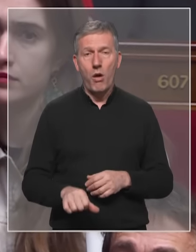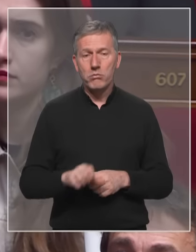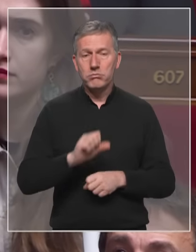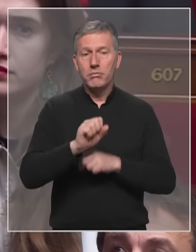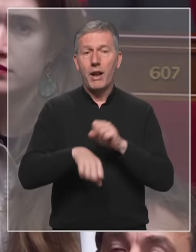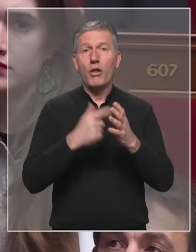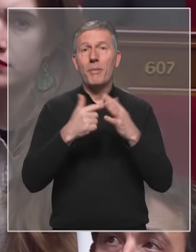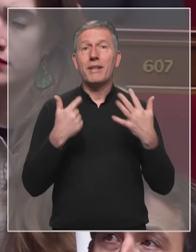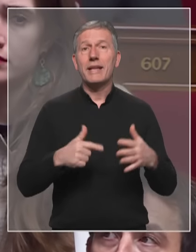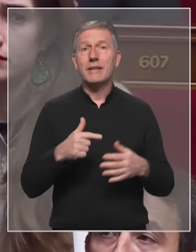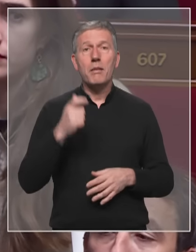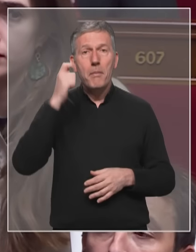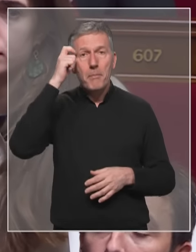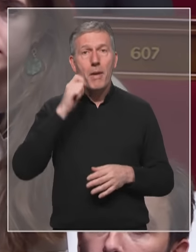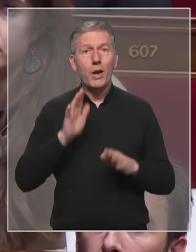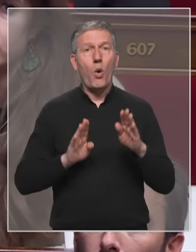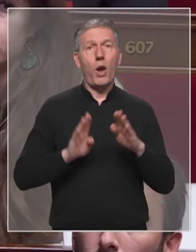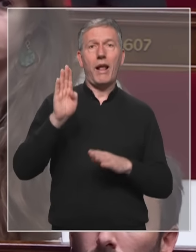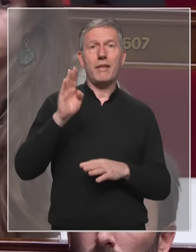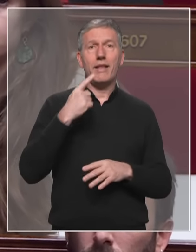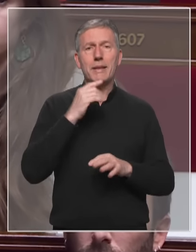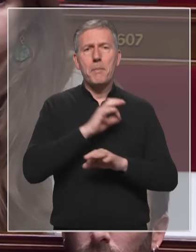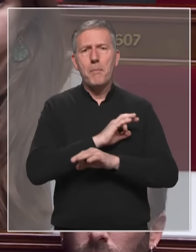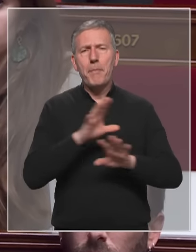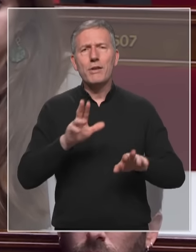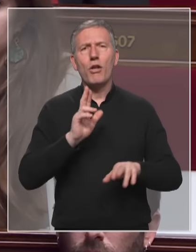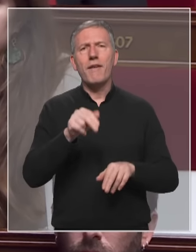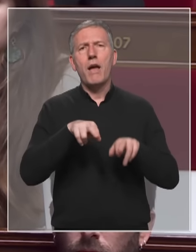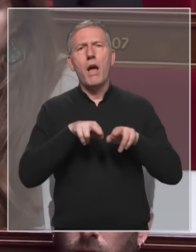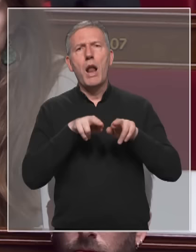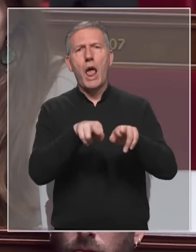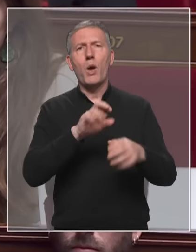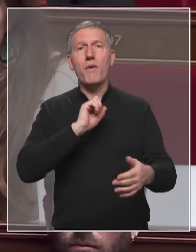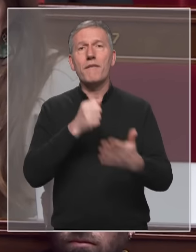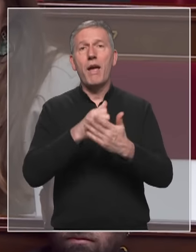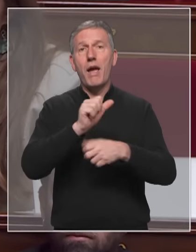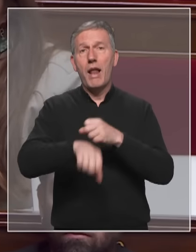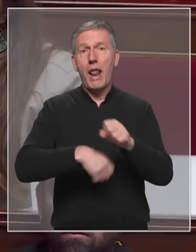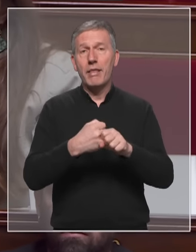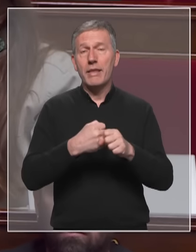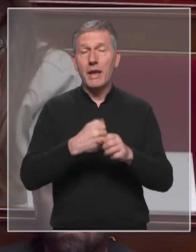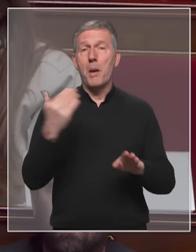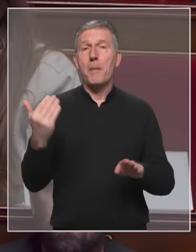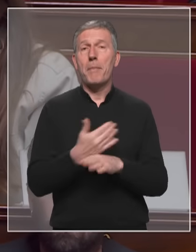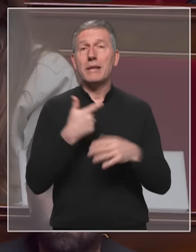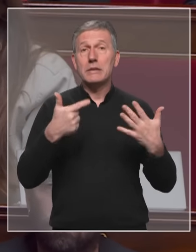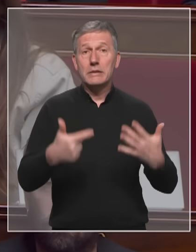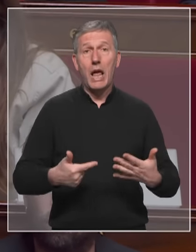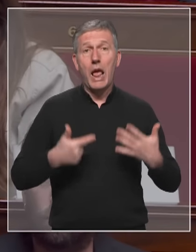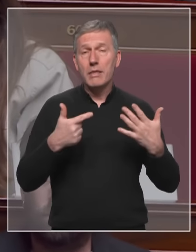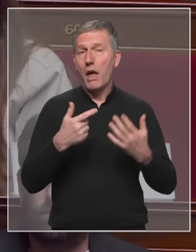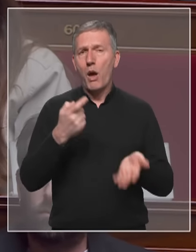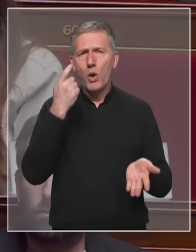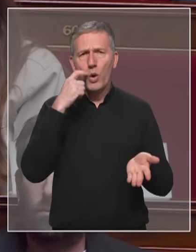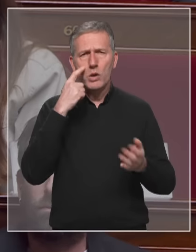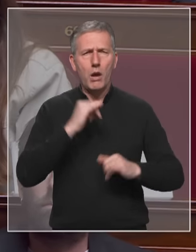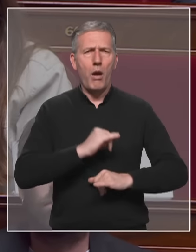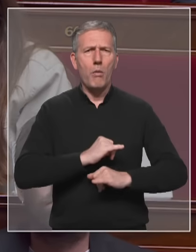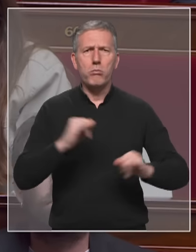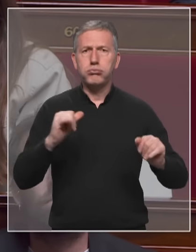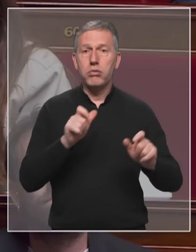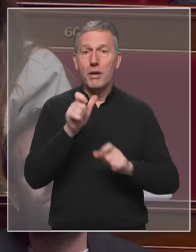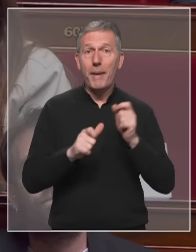le candidat Macron promettait que plus une personne ne serait à la rue avant la fin de l'année. 7 ans plus tard, le constat est déchirant. Le nombre de